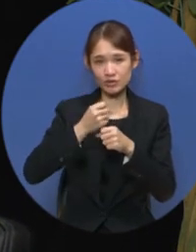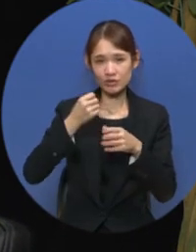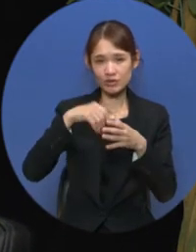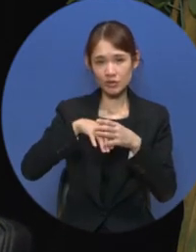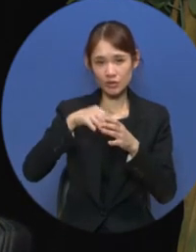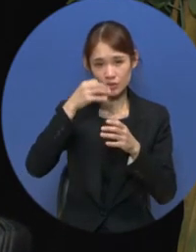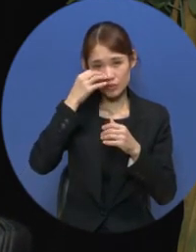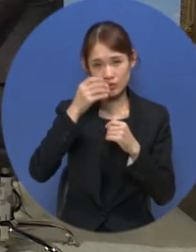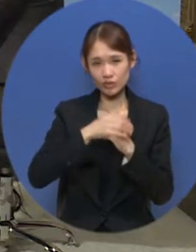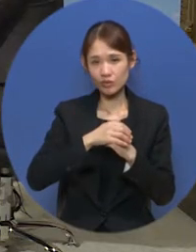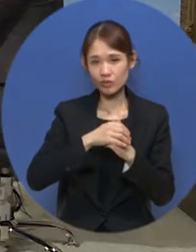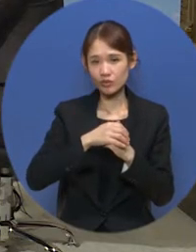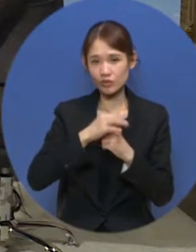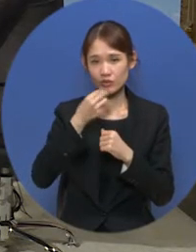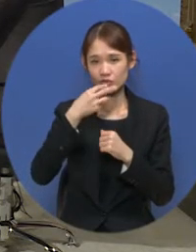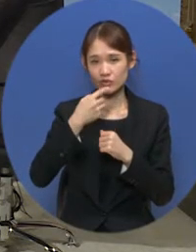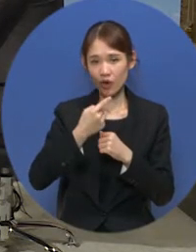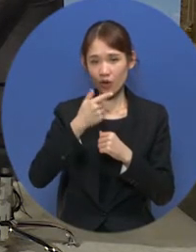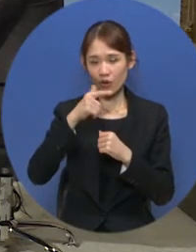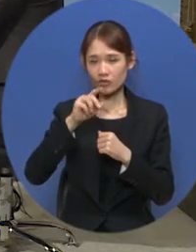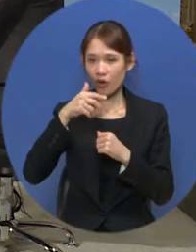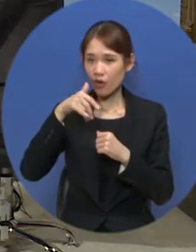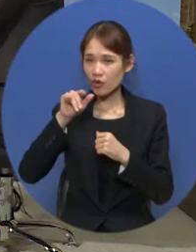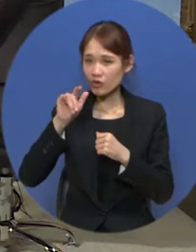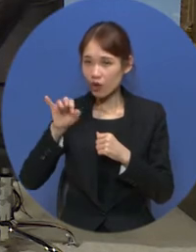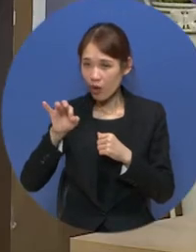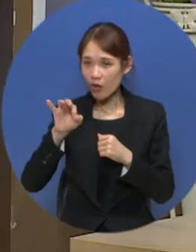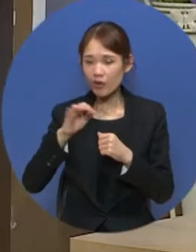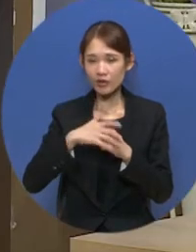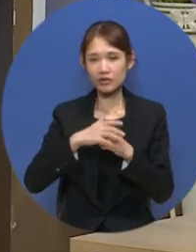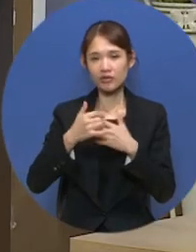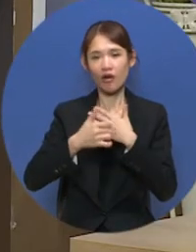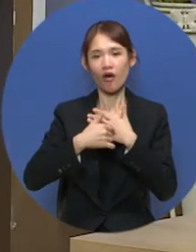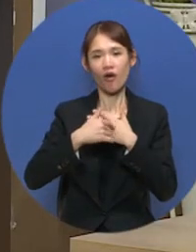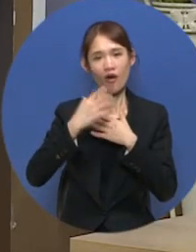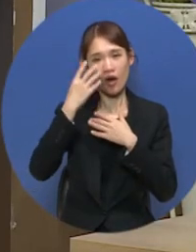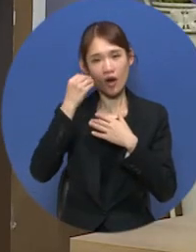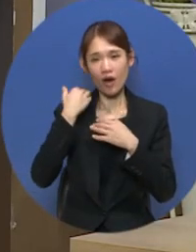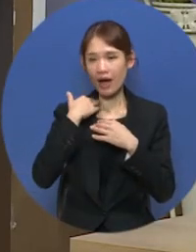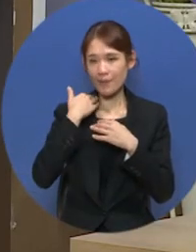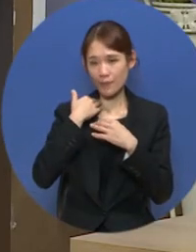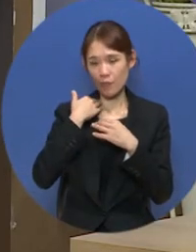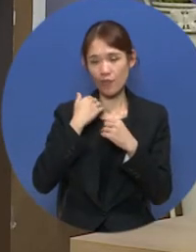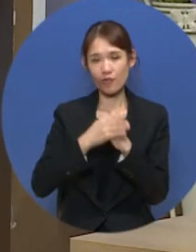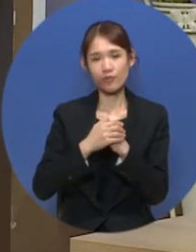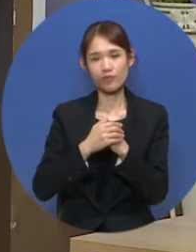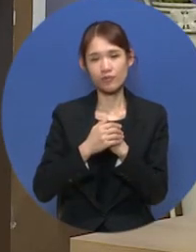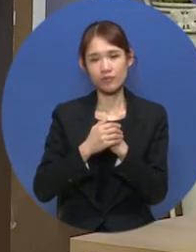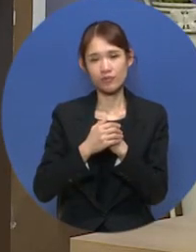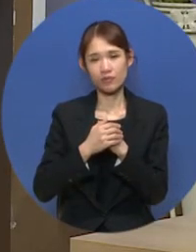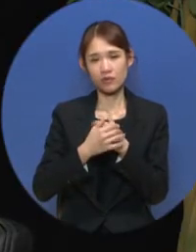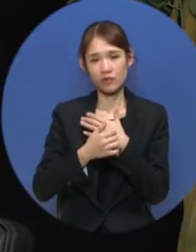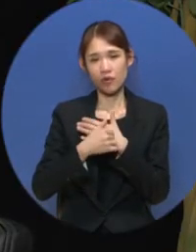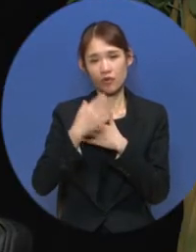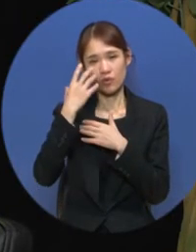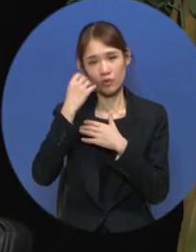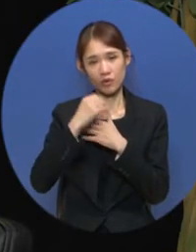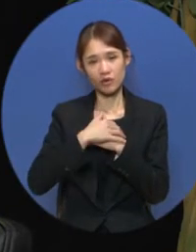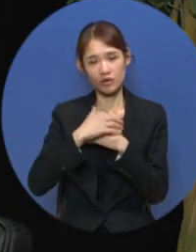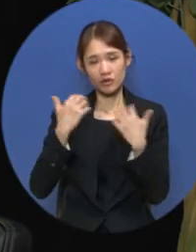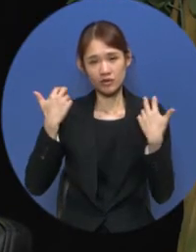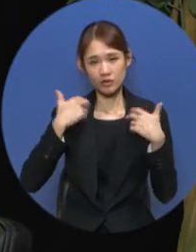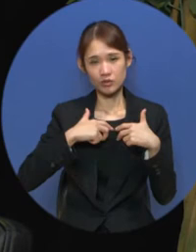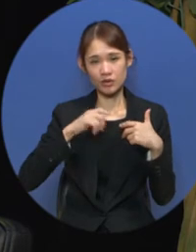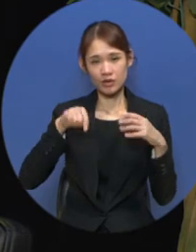선보였는데 터널형 액션밴드면은 네. 이제 또 겉으로는 드러나지 않는 밴드인가요? 네. 하지만 이제 겉에 보이는 이제